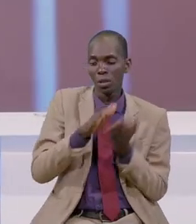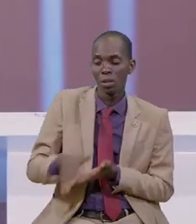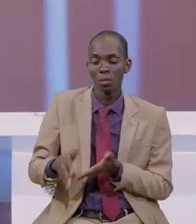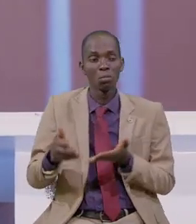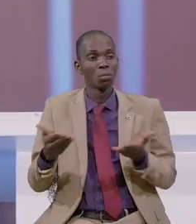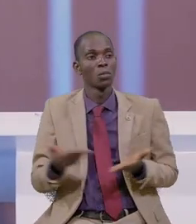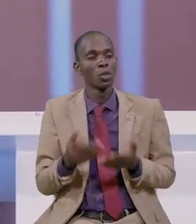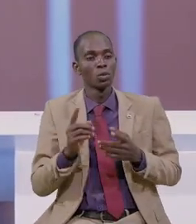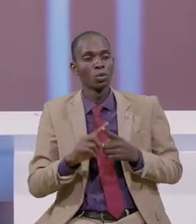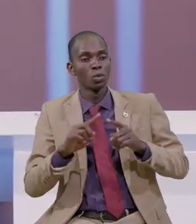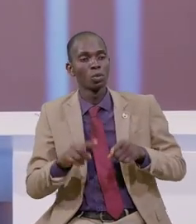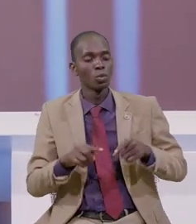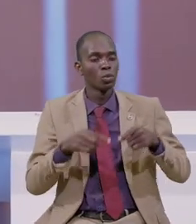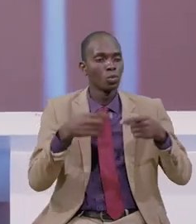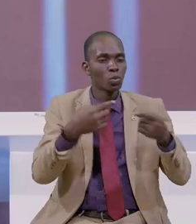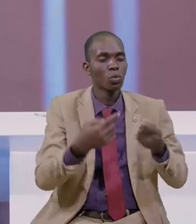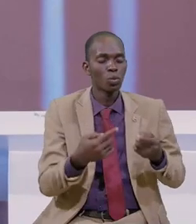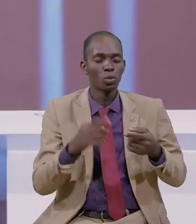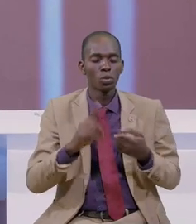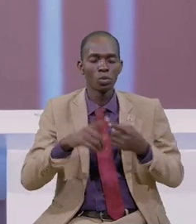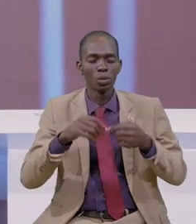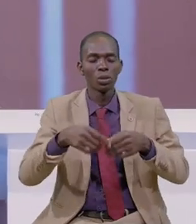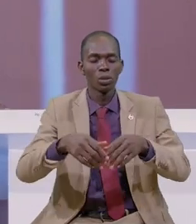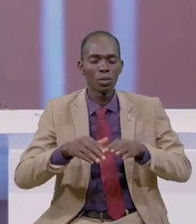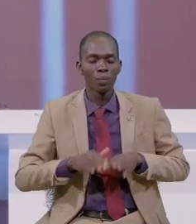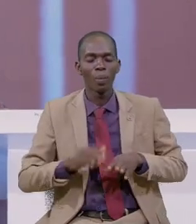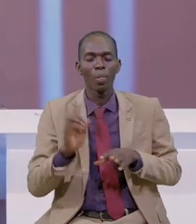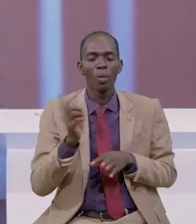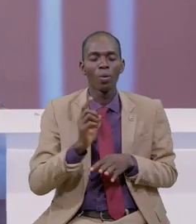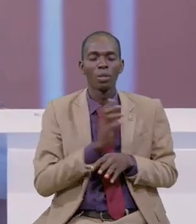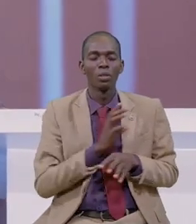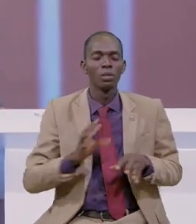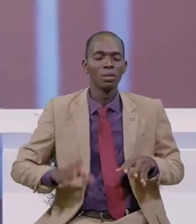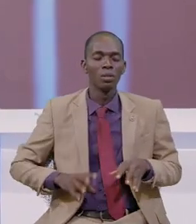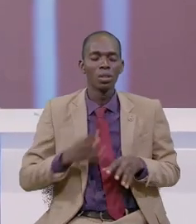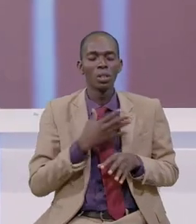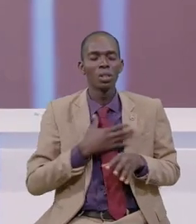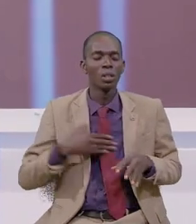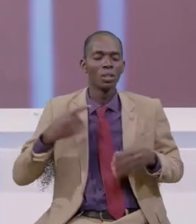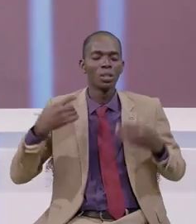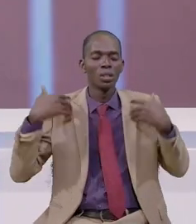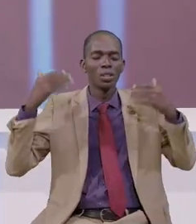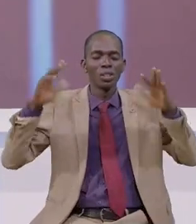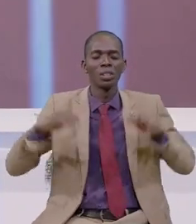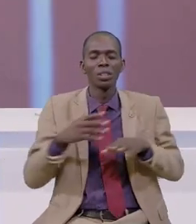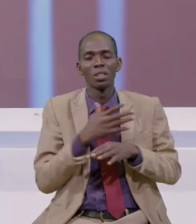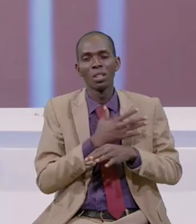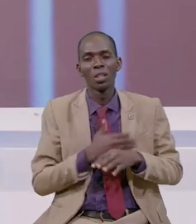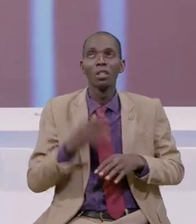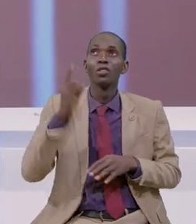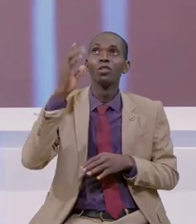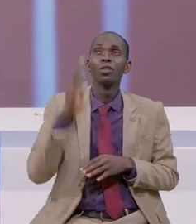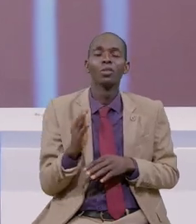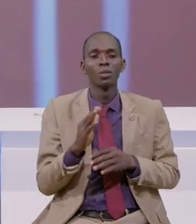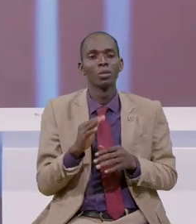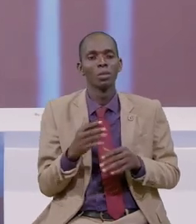tu iras dans l'au-delà, que Christ et les anges et Dieu et les saints qui